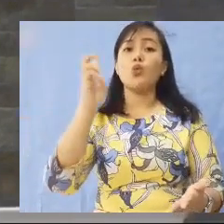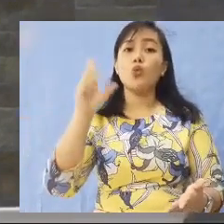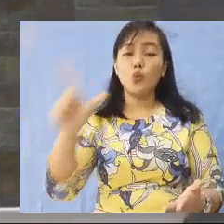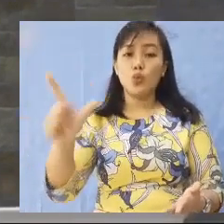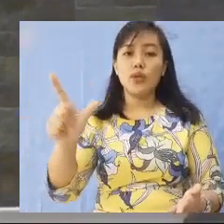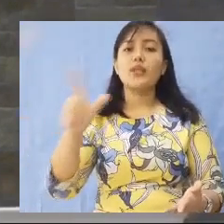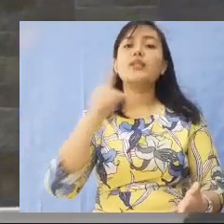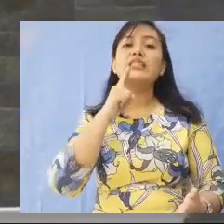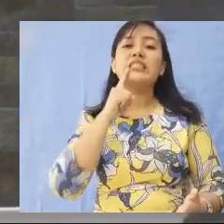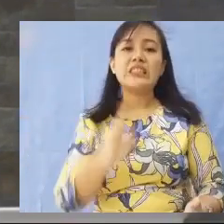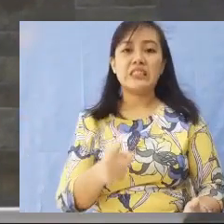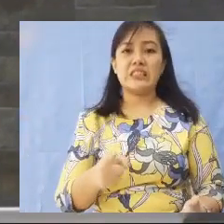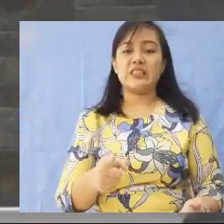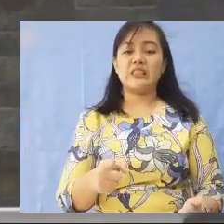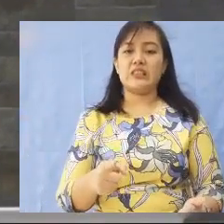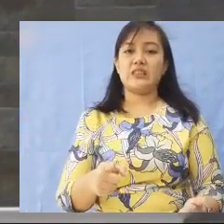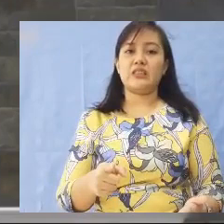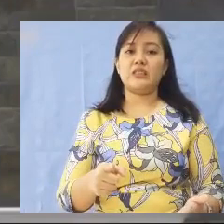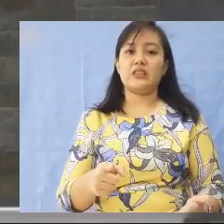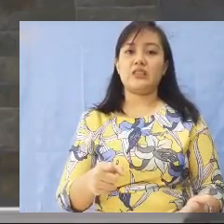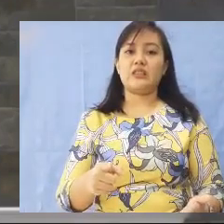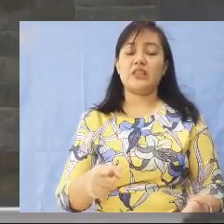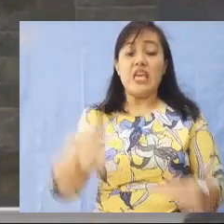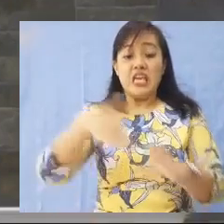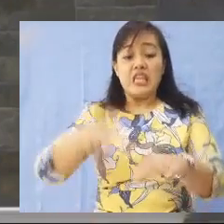na hindi mo kayang magsalita.